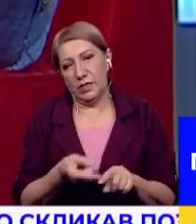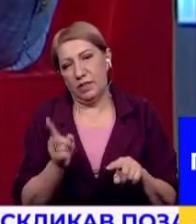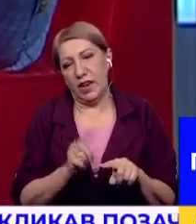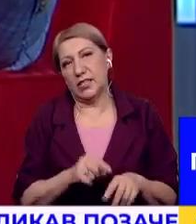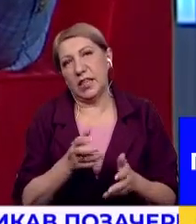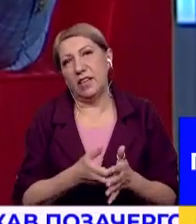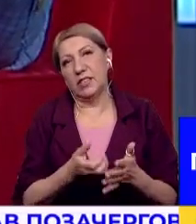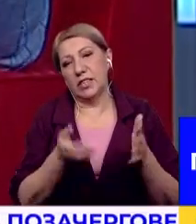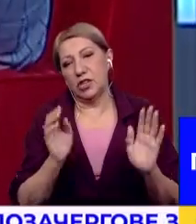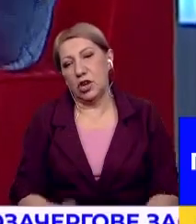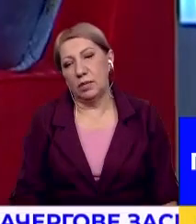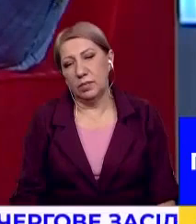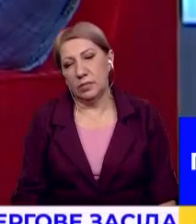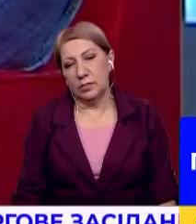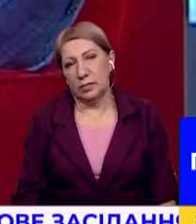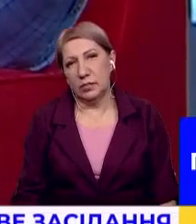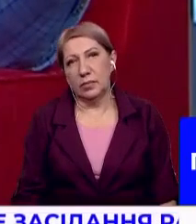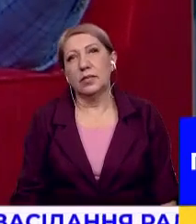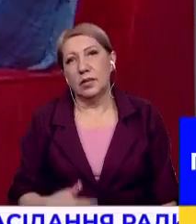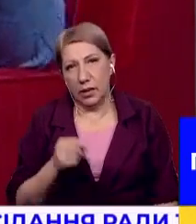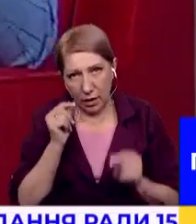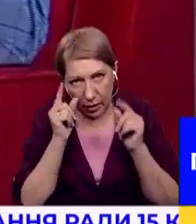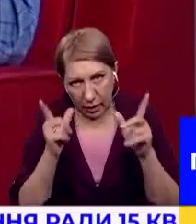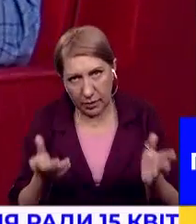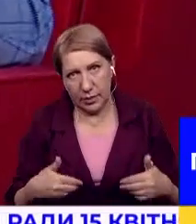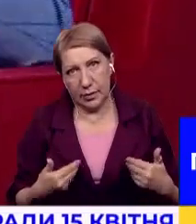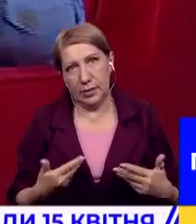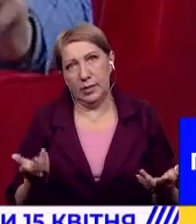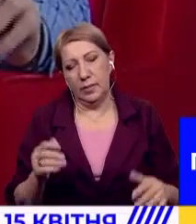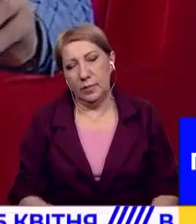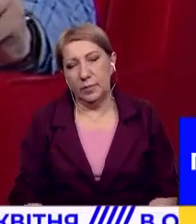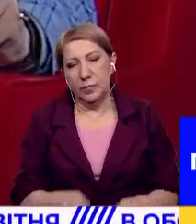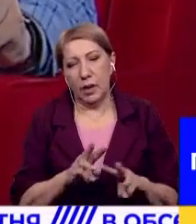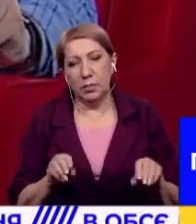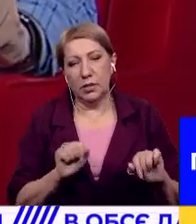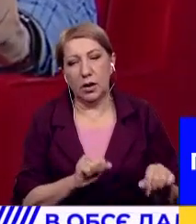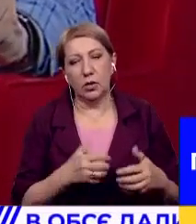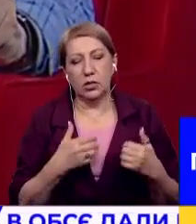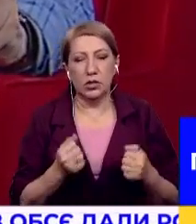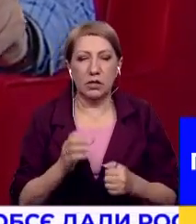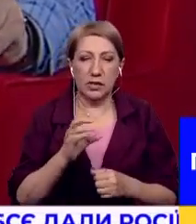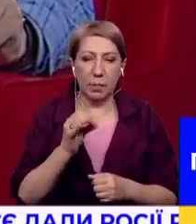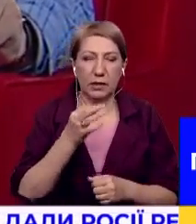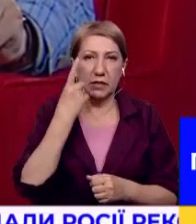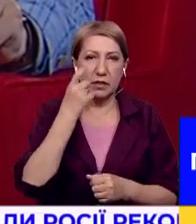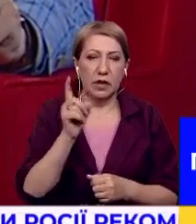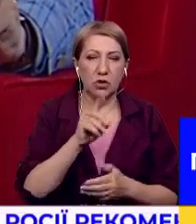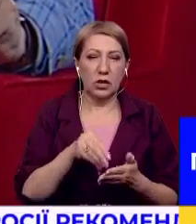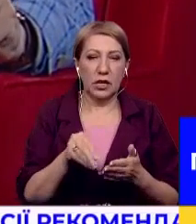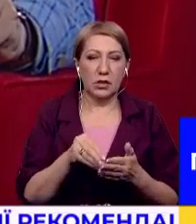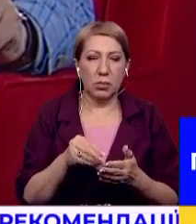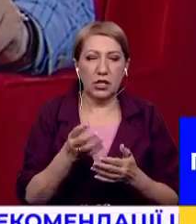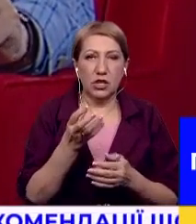вакцину. Як то кажуть, доброго ранку. Значить, міністр охорони здоров'я Степанов заявив, що на